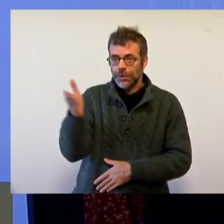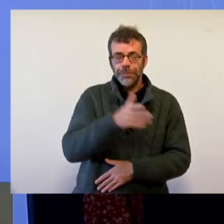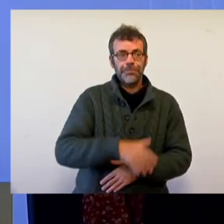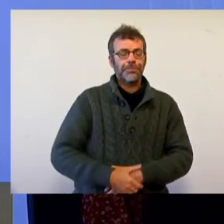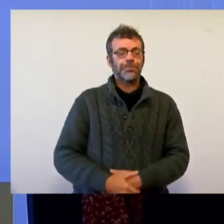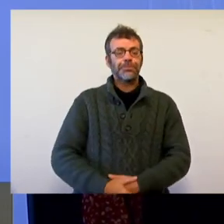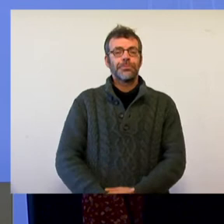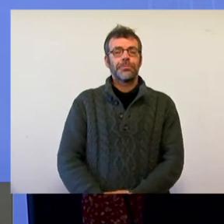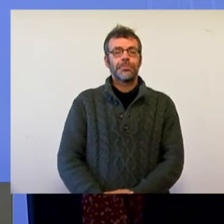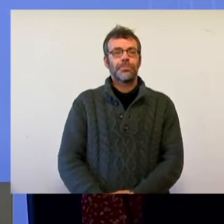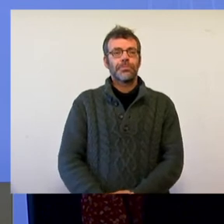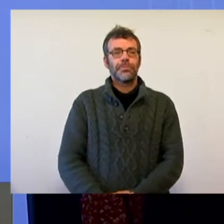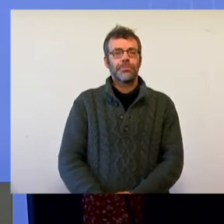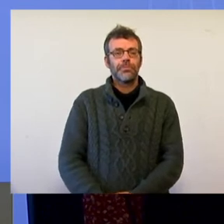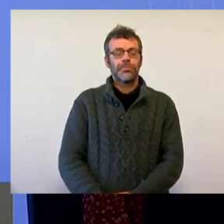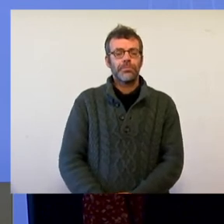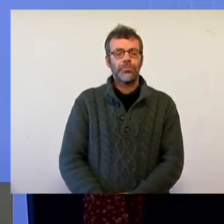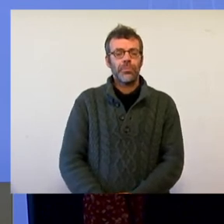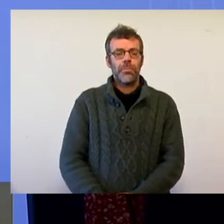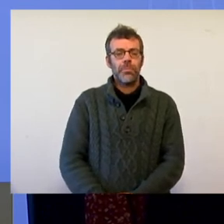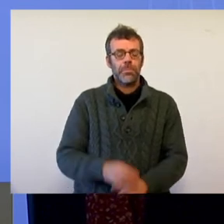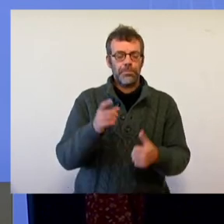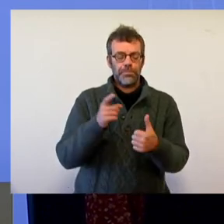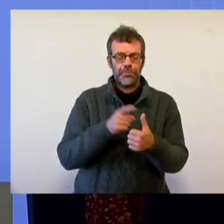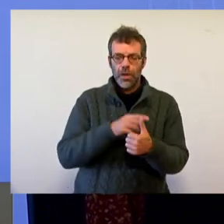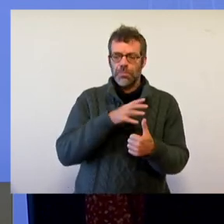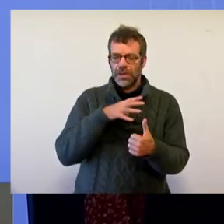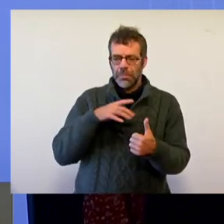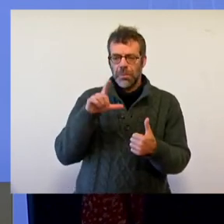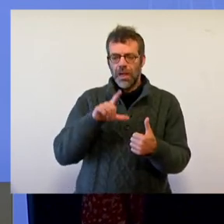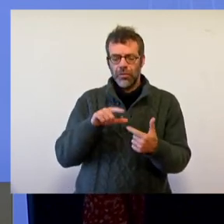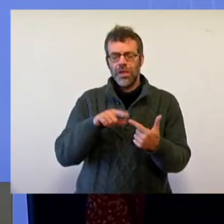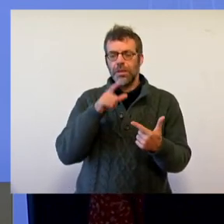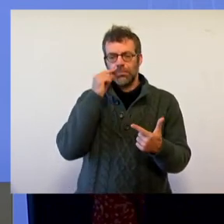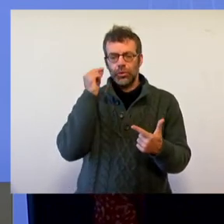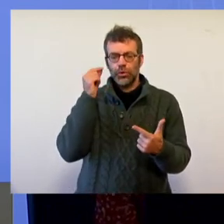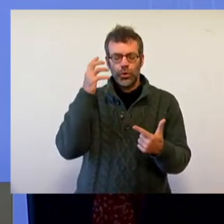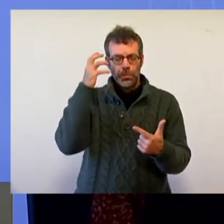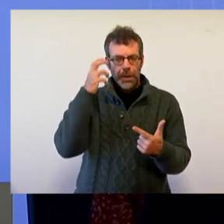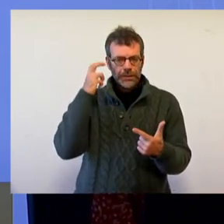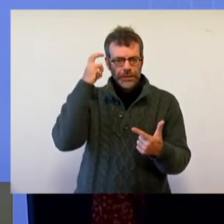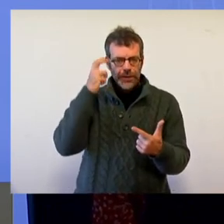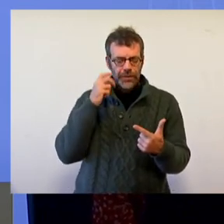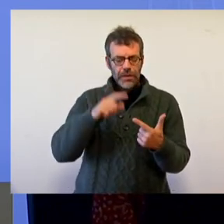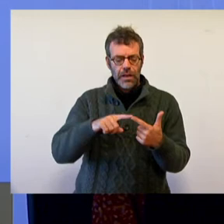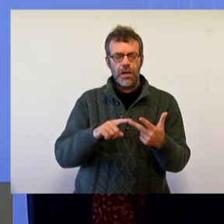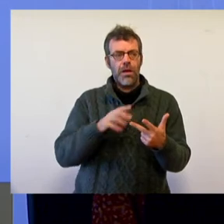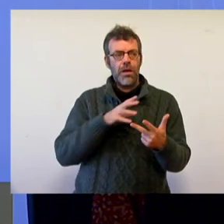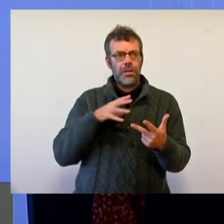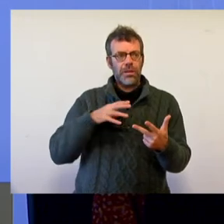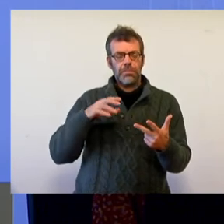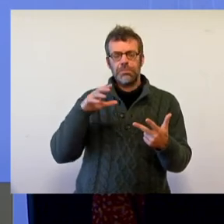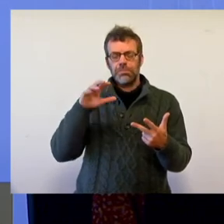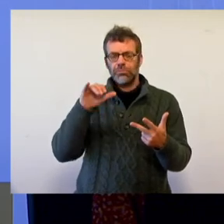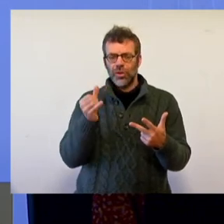Alors, Madame Labourier, Monsieur Lévita, Monsieur Jawa. Alors, attendez, je note,